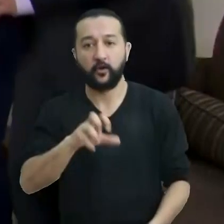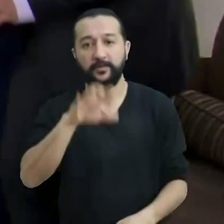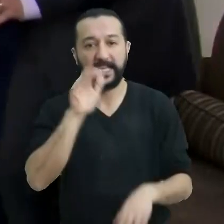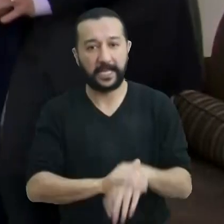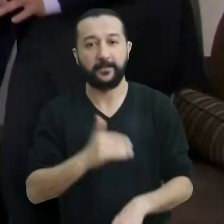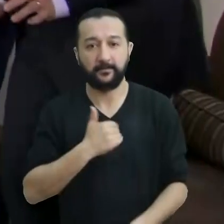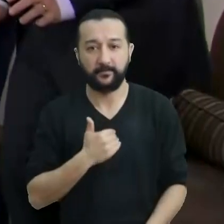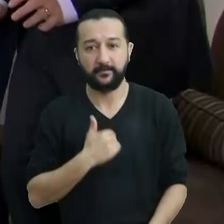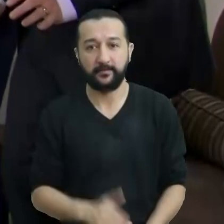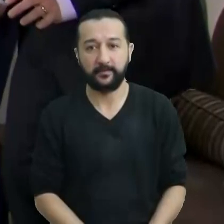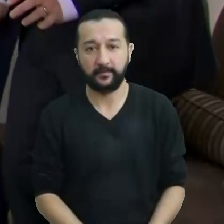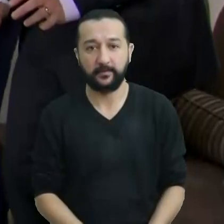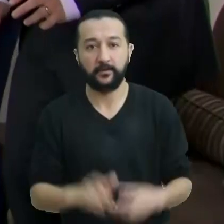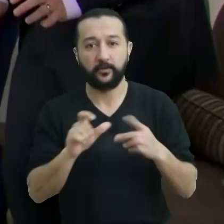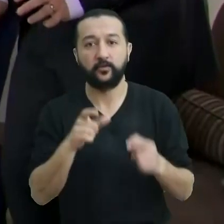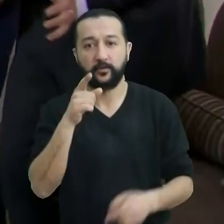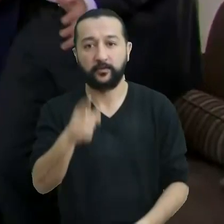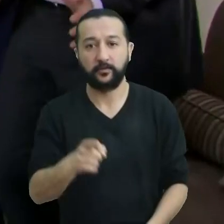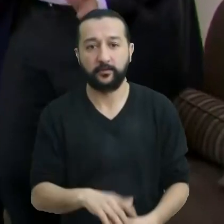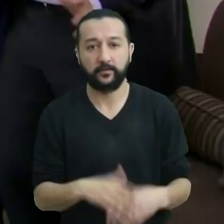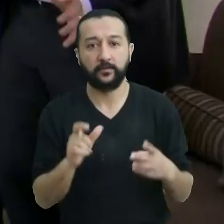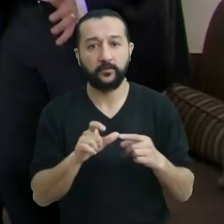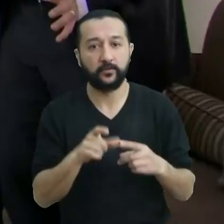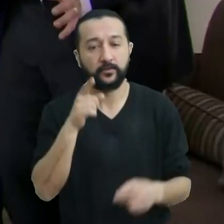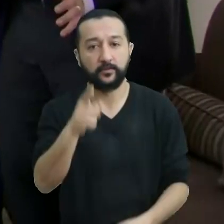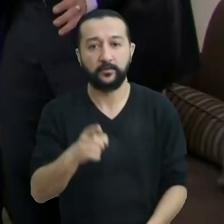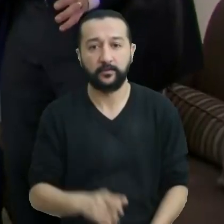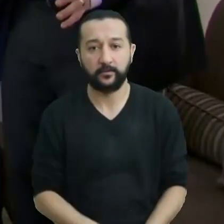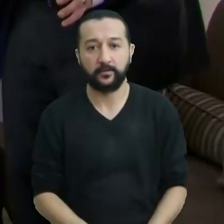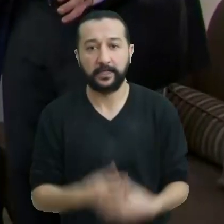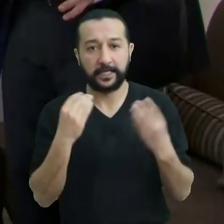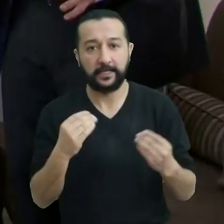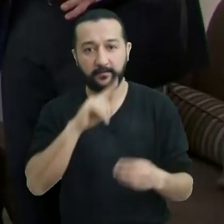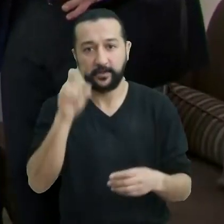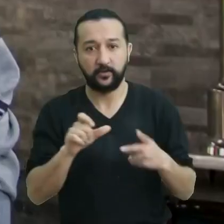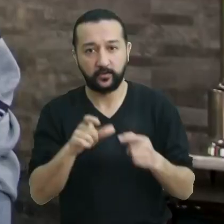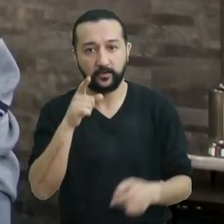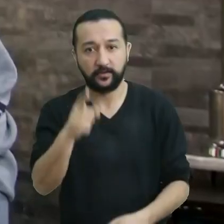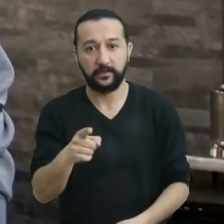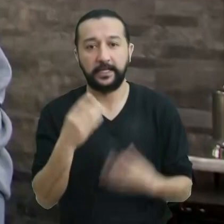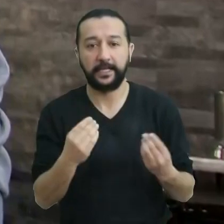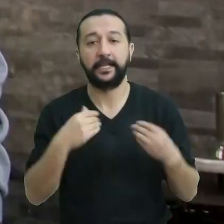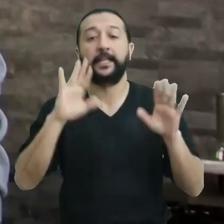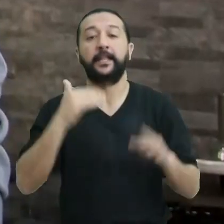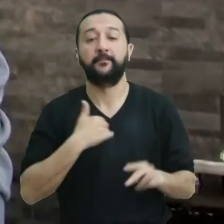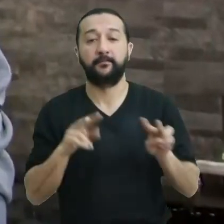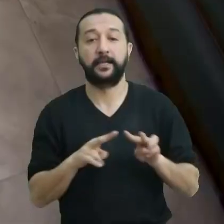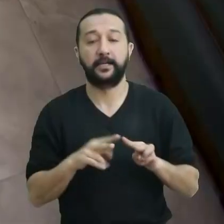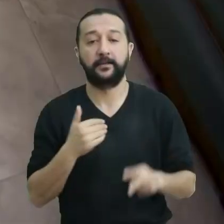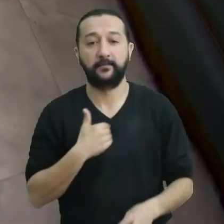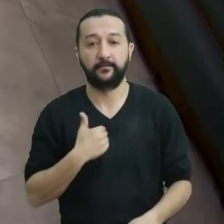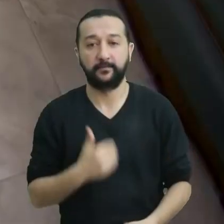yakaladım. Şükrü. Şükrü? İyi misin Şükrü? İyi değilim